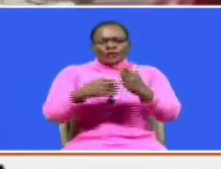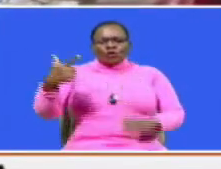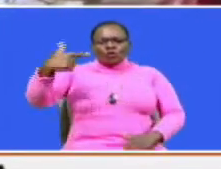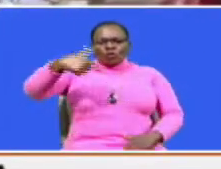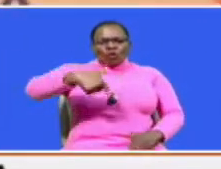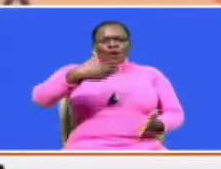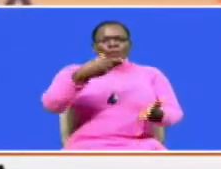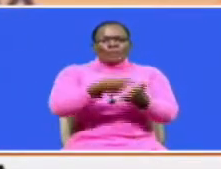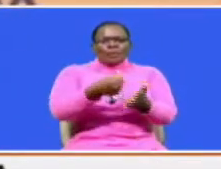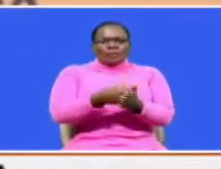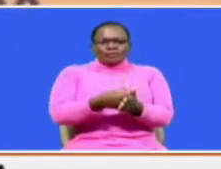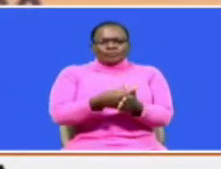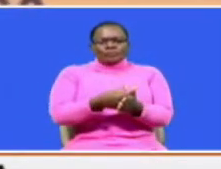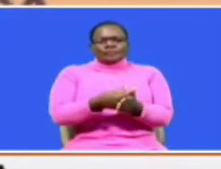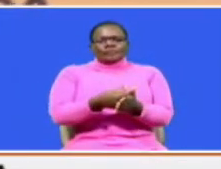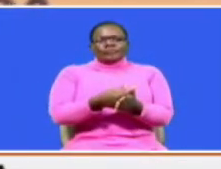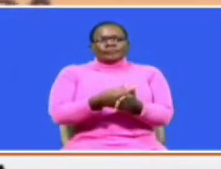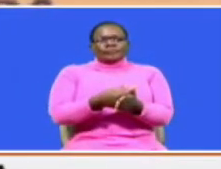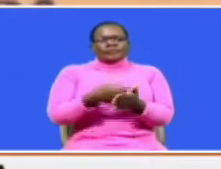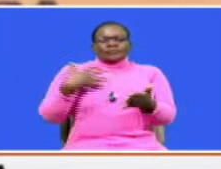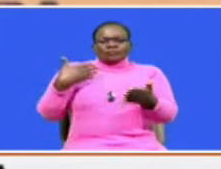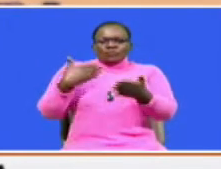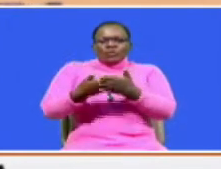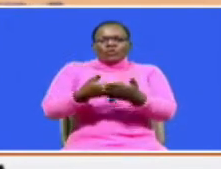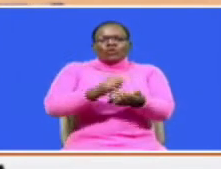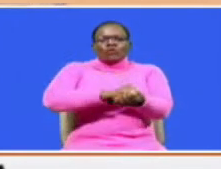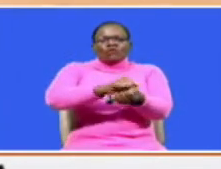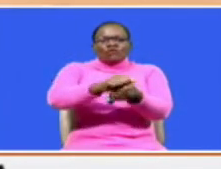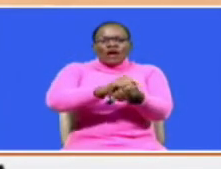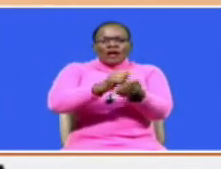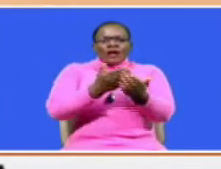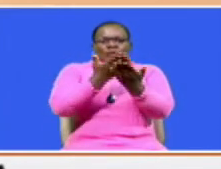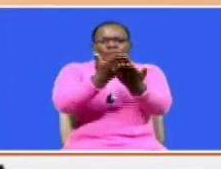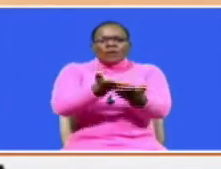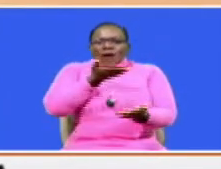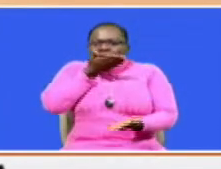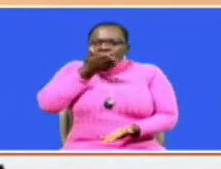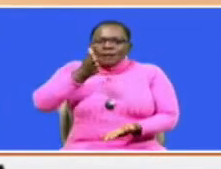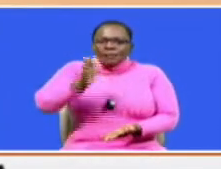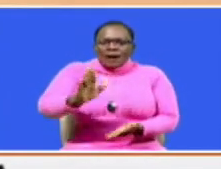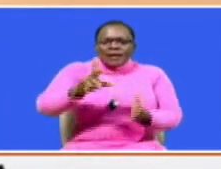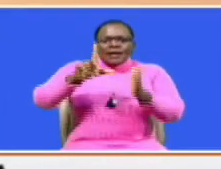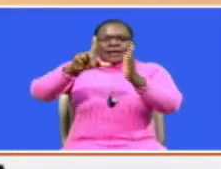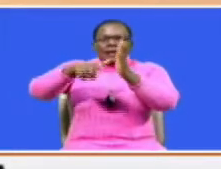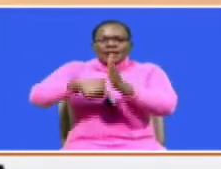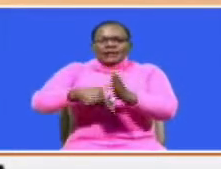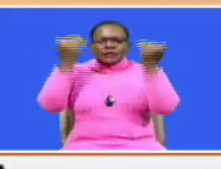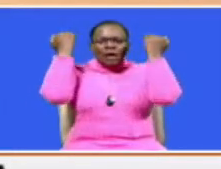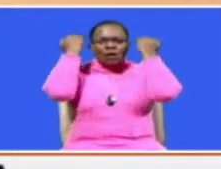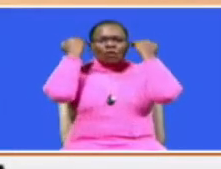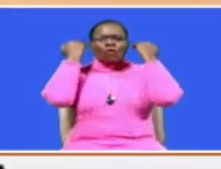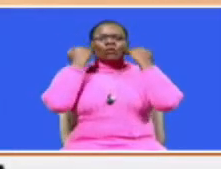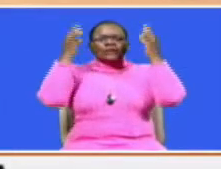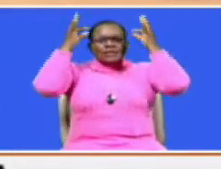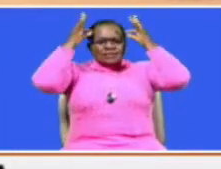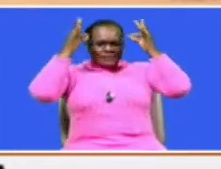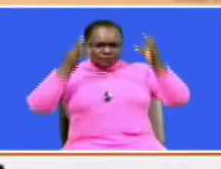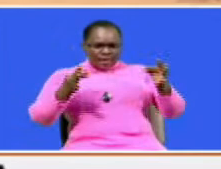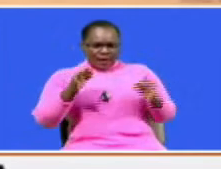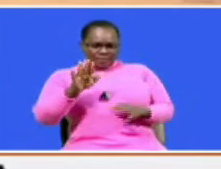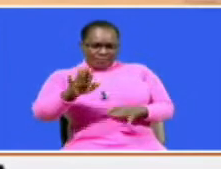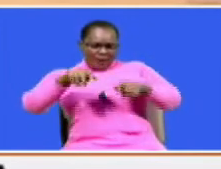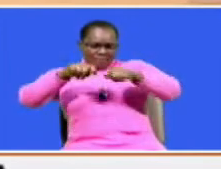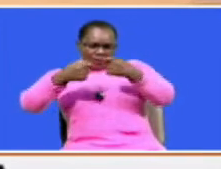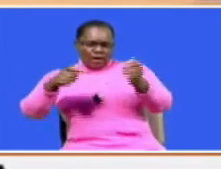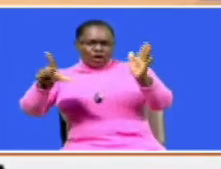mafuta. Kipto ana hadi Ijumaa wiki hii kuwasilisha jibu lake, na baadaye mahakama itaamua iwapo